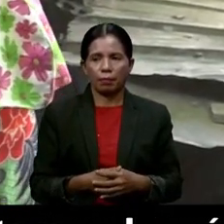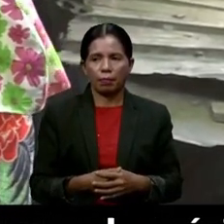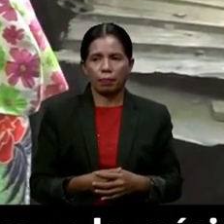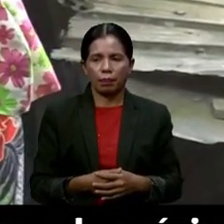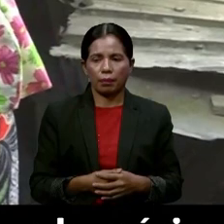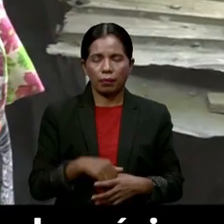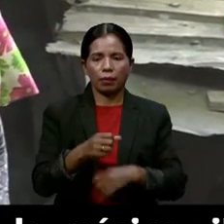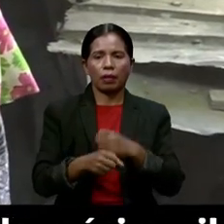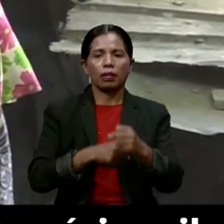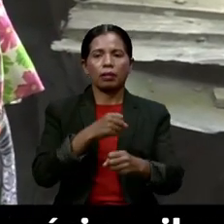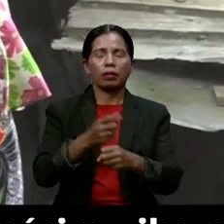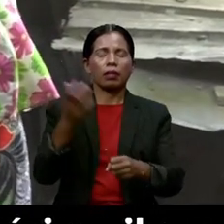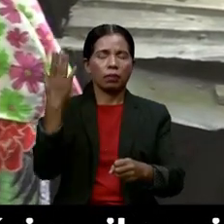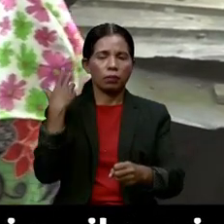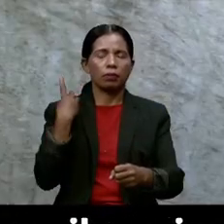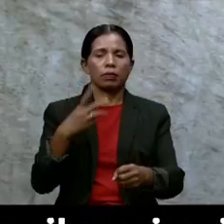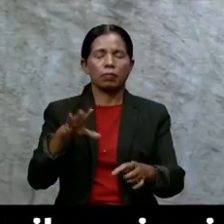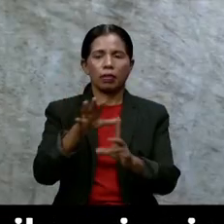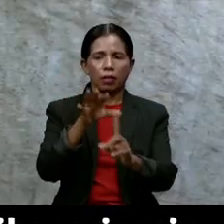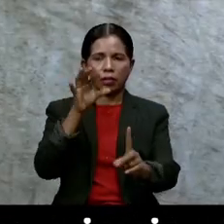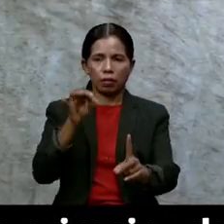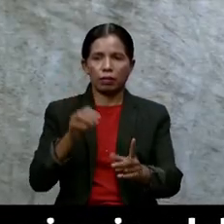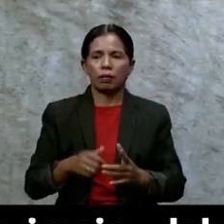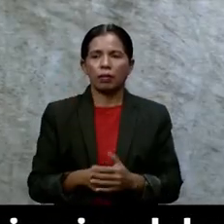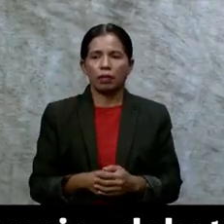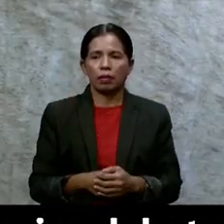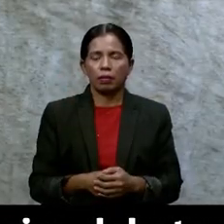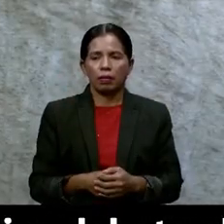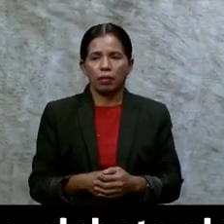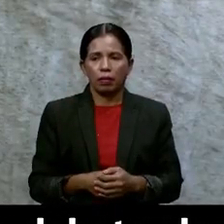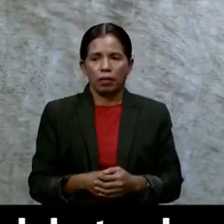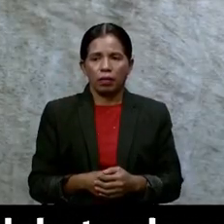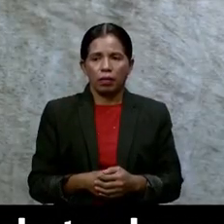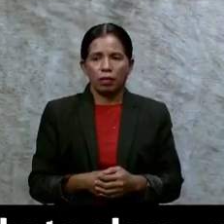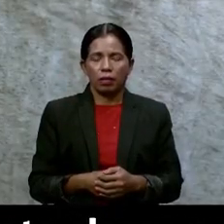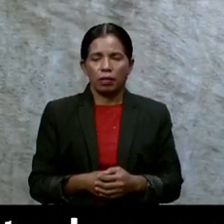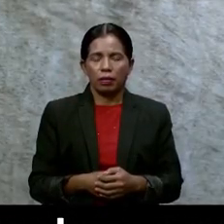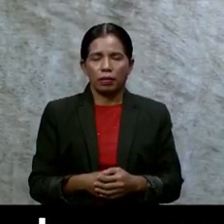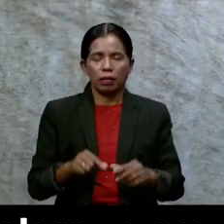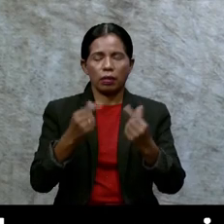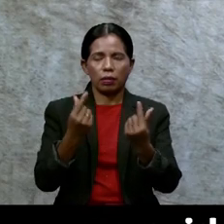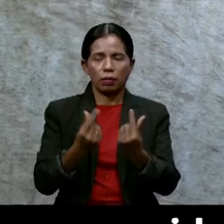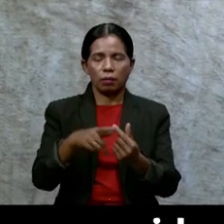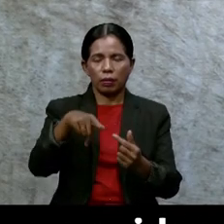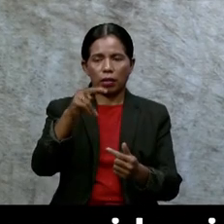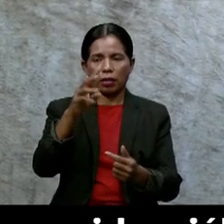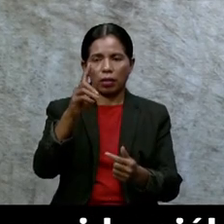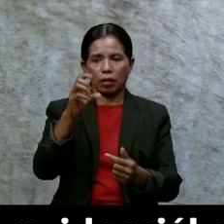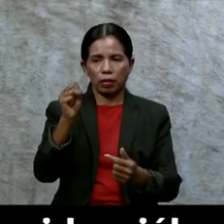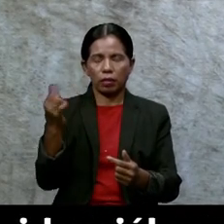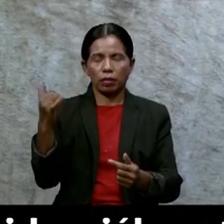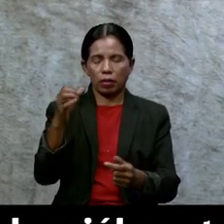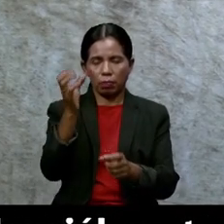Tidak kotuk ba, anis dia lesang. Ia parte komitmen dan pendek sira, sira mesol